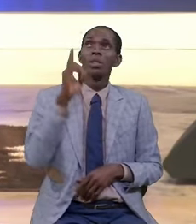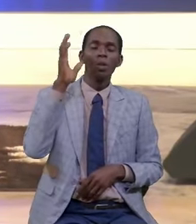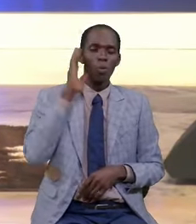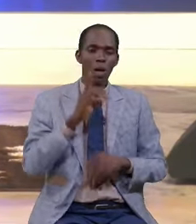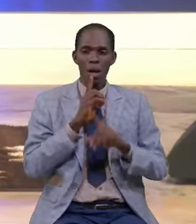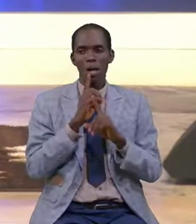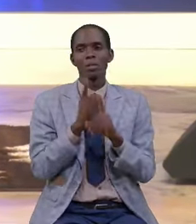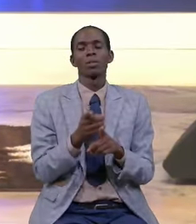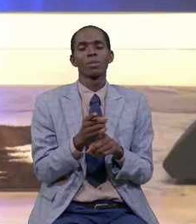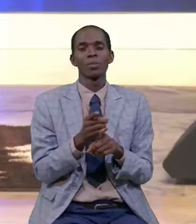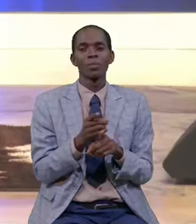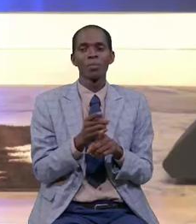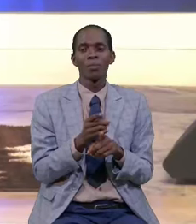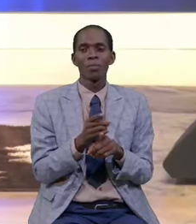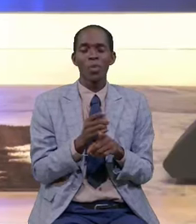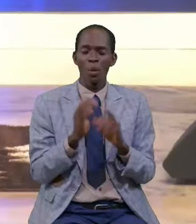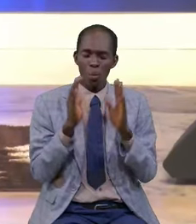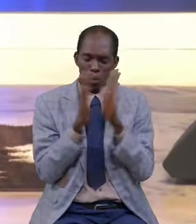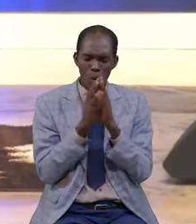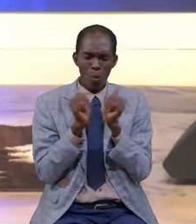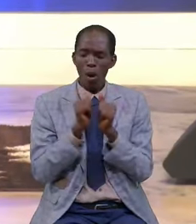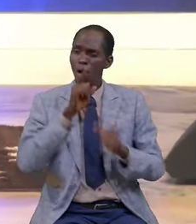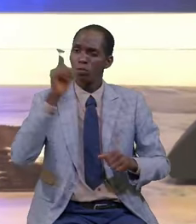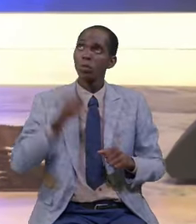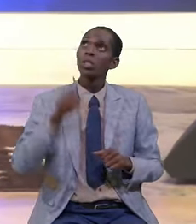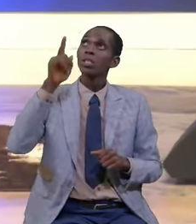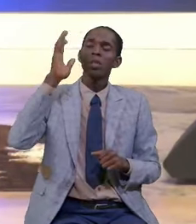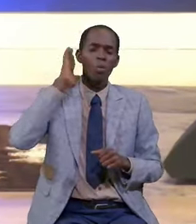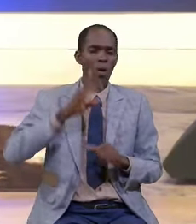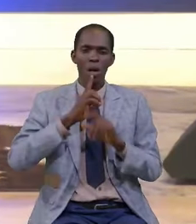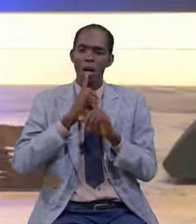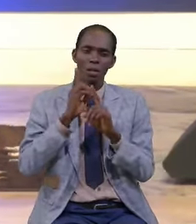exaucera. Priez avec assurance, il vous exaucera.